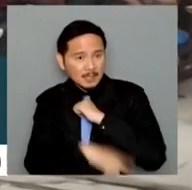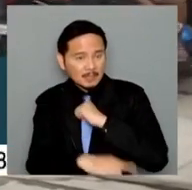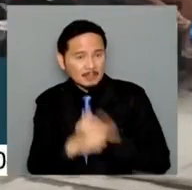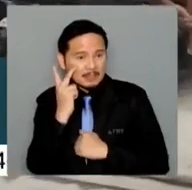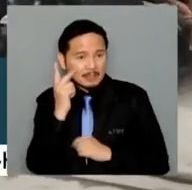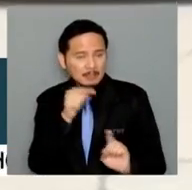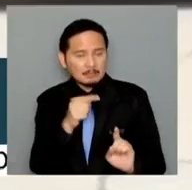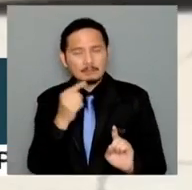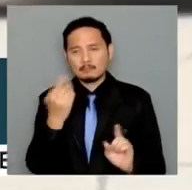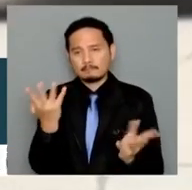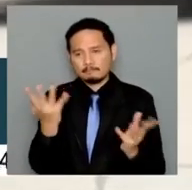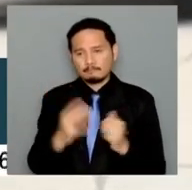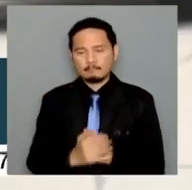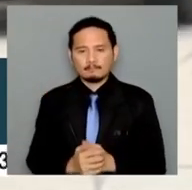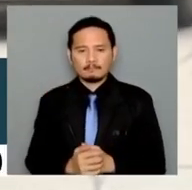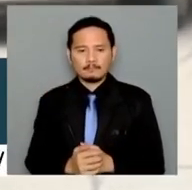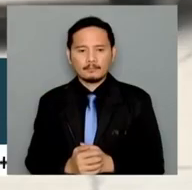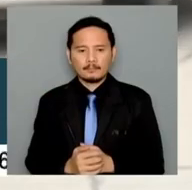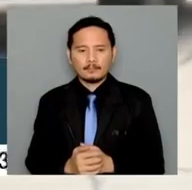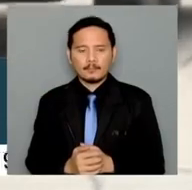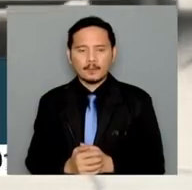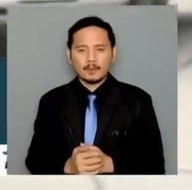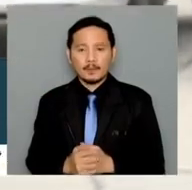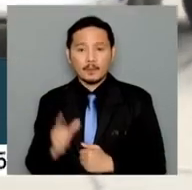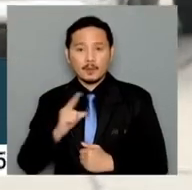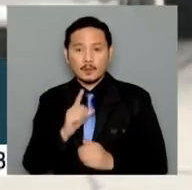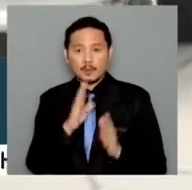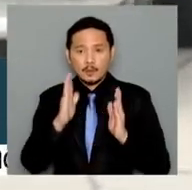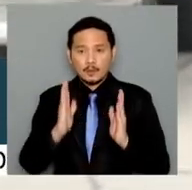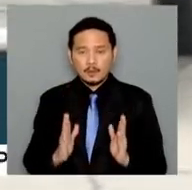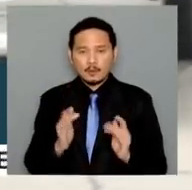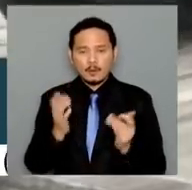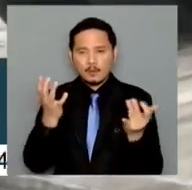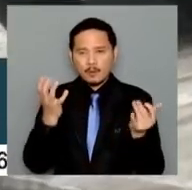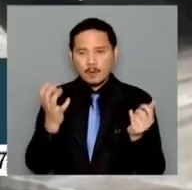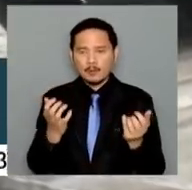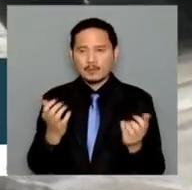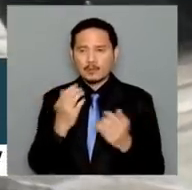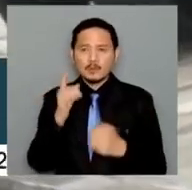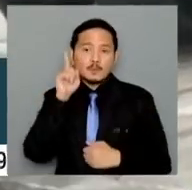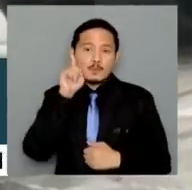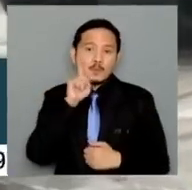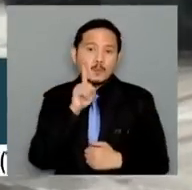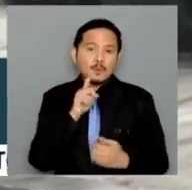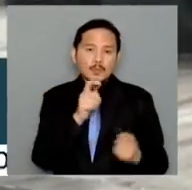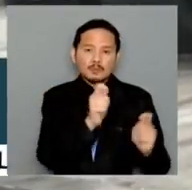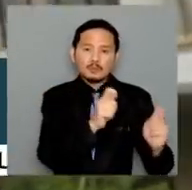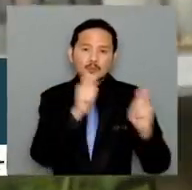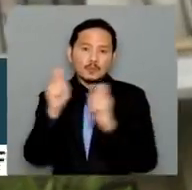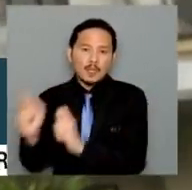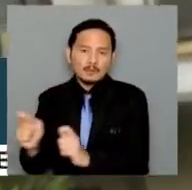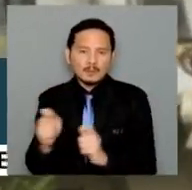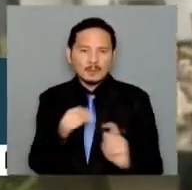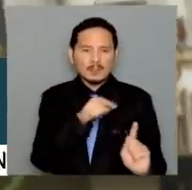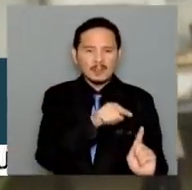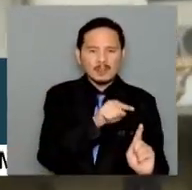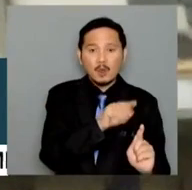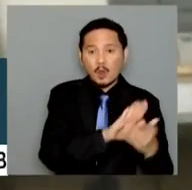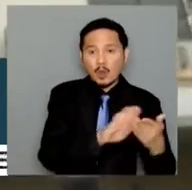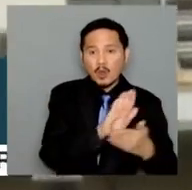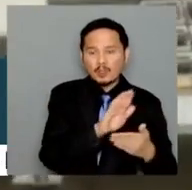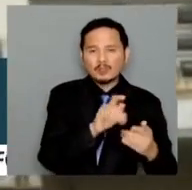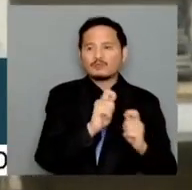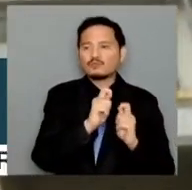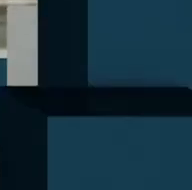A Philippine lawmaker also wants to ensure a smooth process for displaced Colegio de San Lorenzo students as they transfer to other